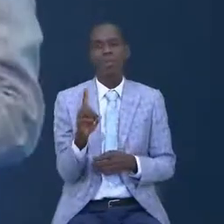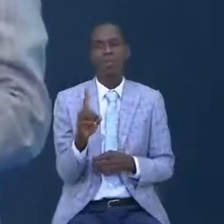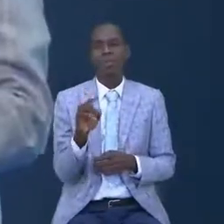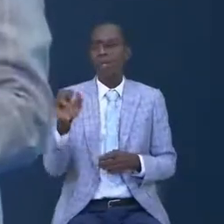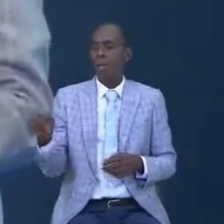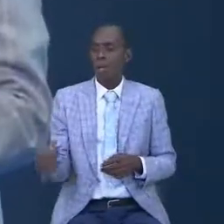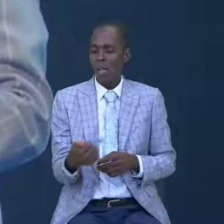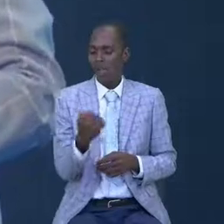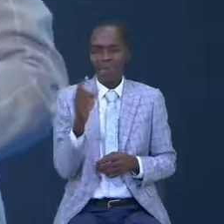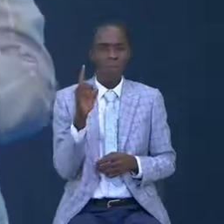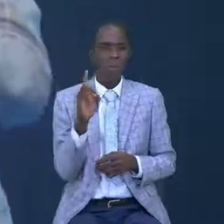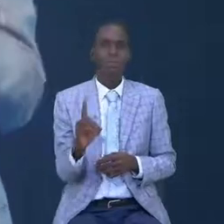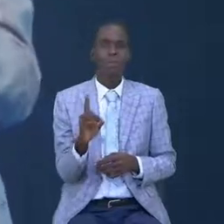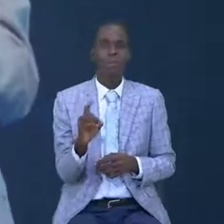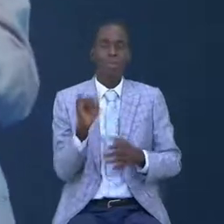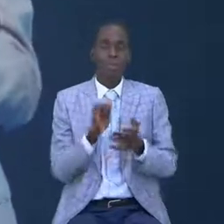s'accomplir. Que